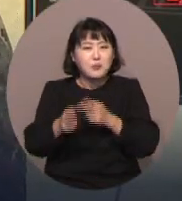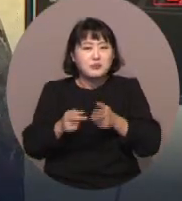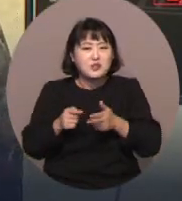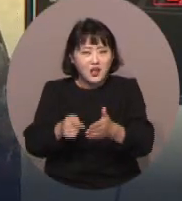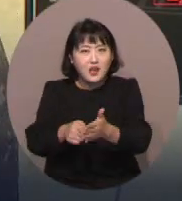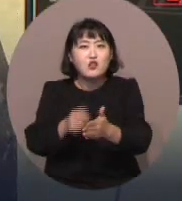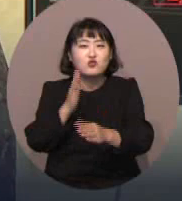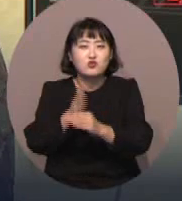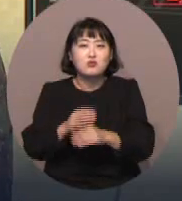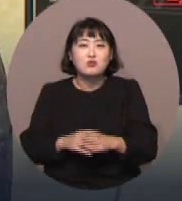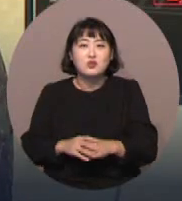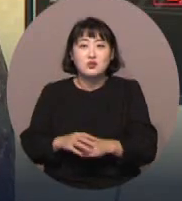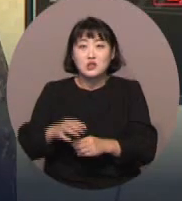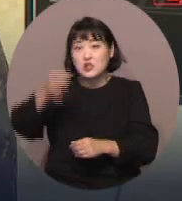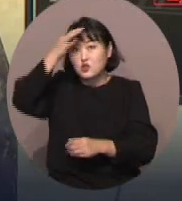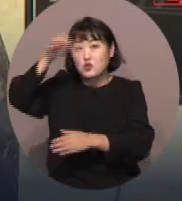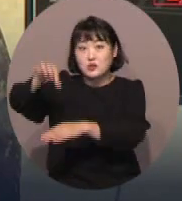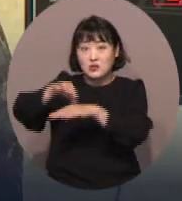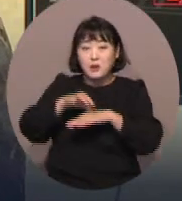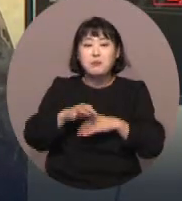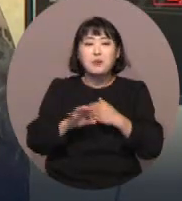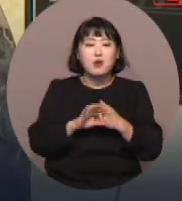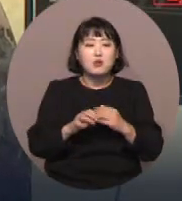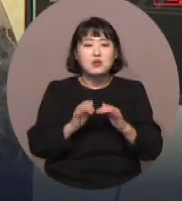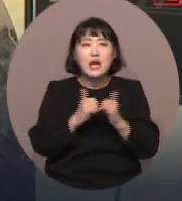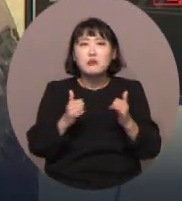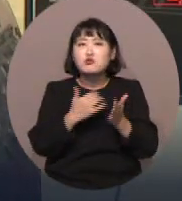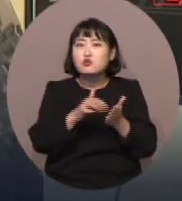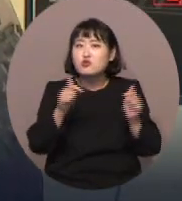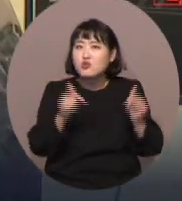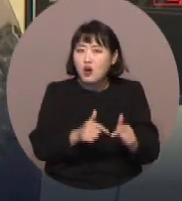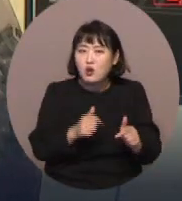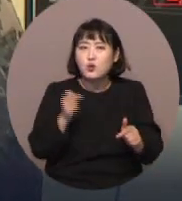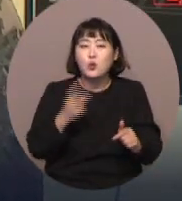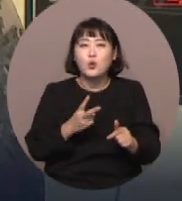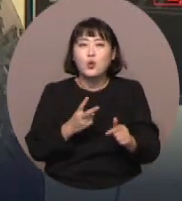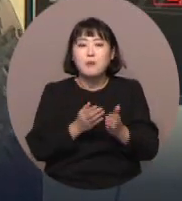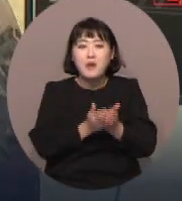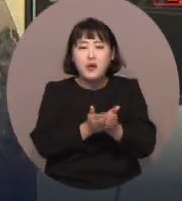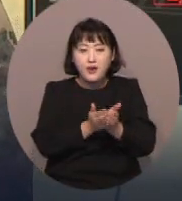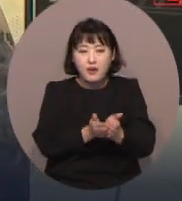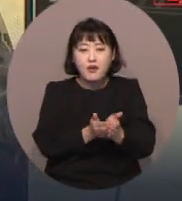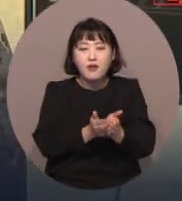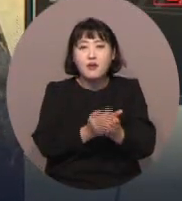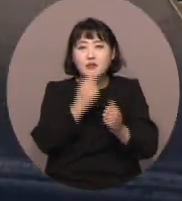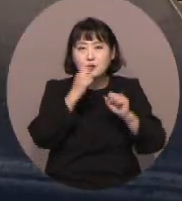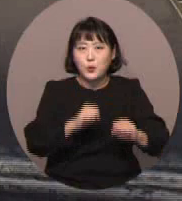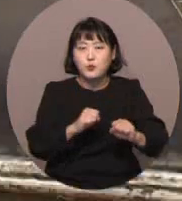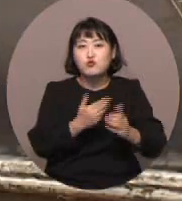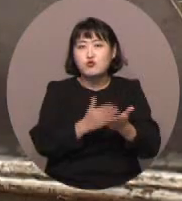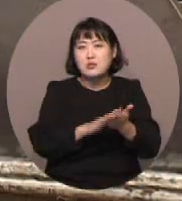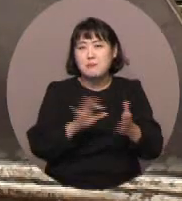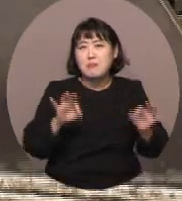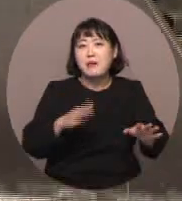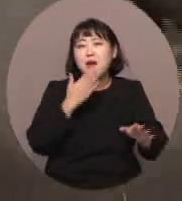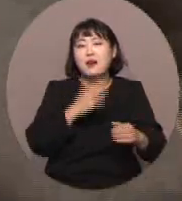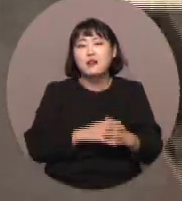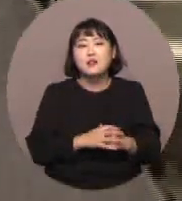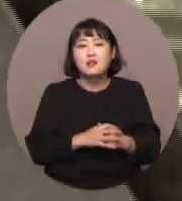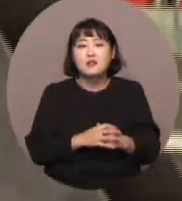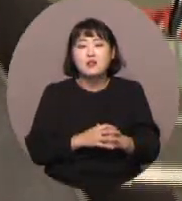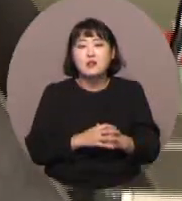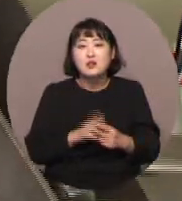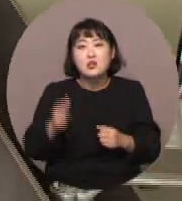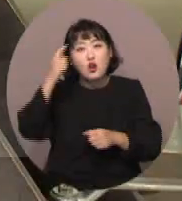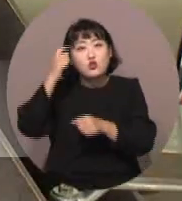기술이 적용된다면 종합적으로 인력을 줄일 수뿐만 아니고 함정에 생존성을 향상시키는데 이번 연구는